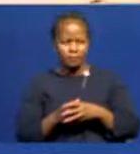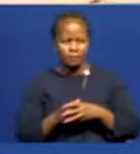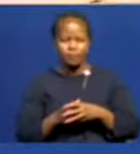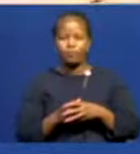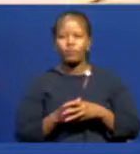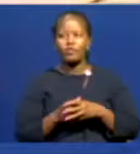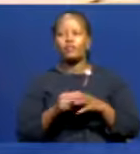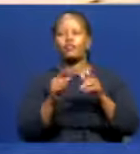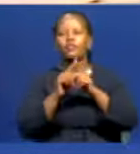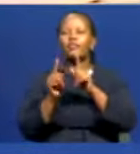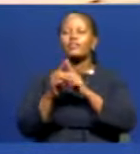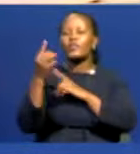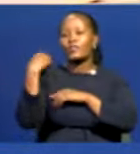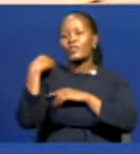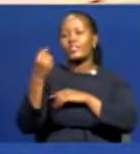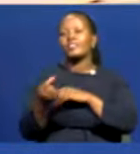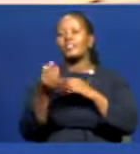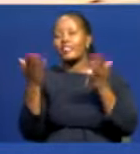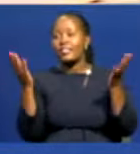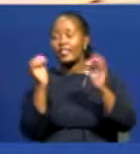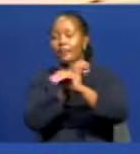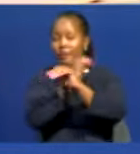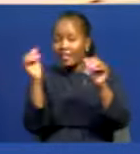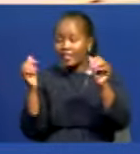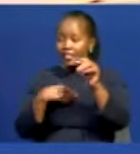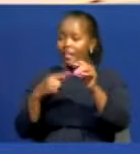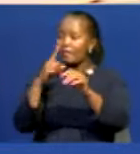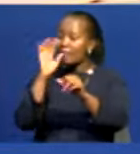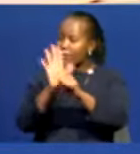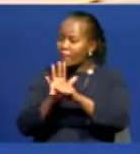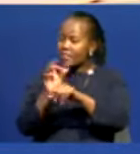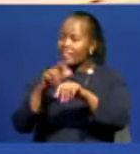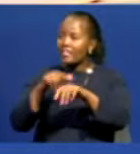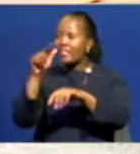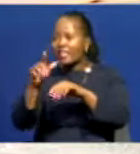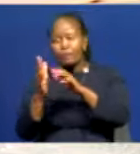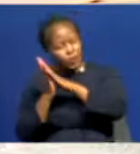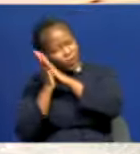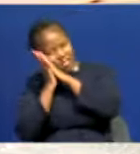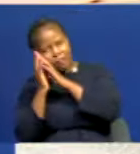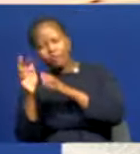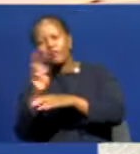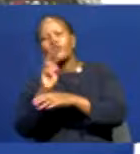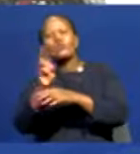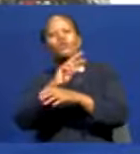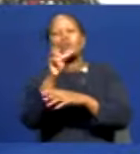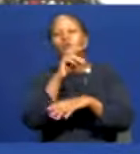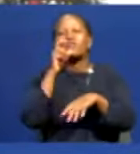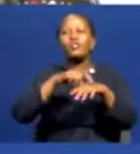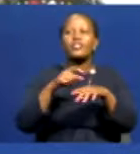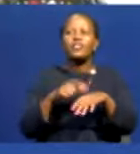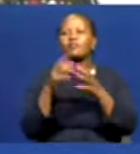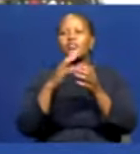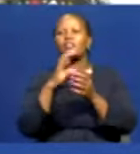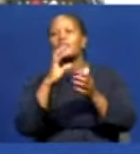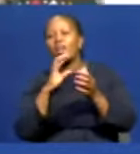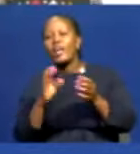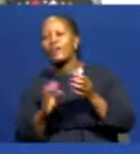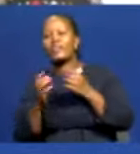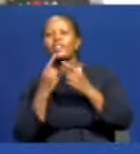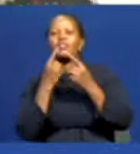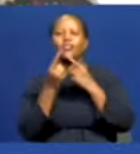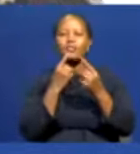Na jana your excellency nikakwambia ukilala, tafuta time our ancestors waonge na wewe, wakwambie shida zetu